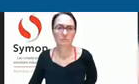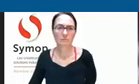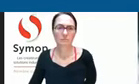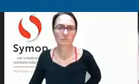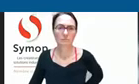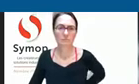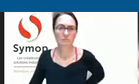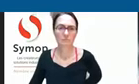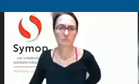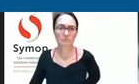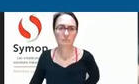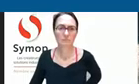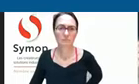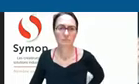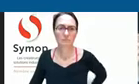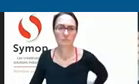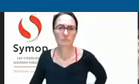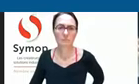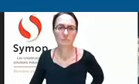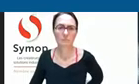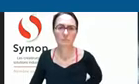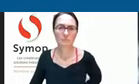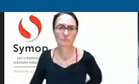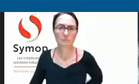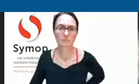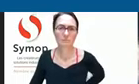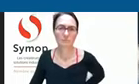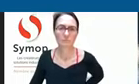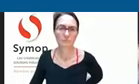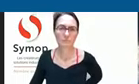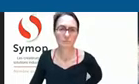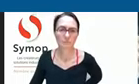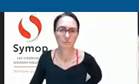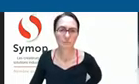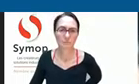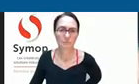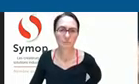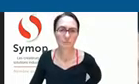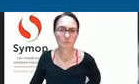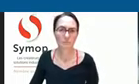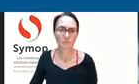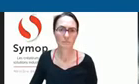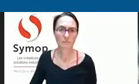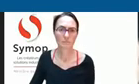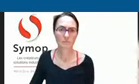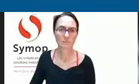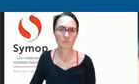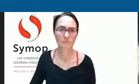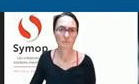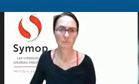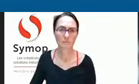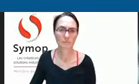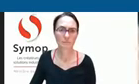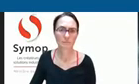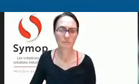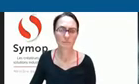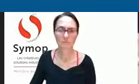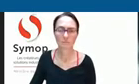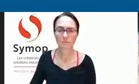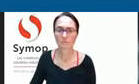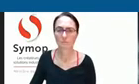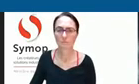les consolider et puis pour pouvoir en faire des analyses et soit faire évoluer les préventifs, soit intervenir